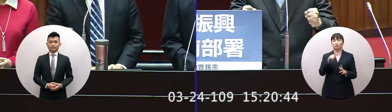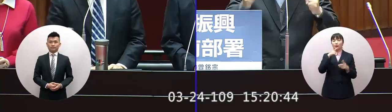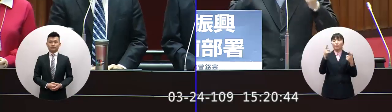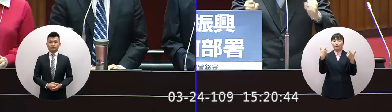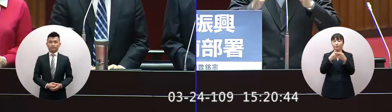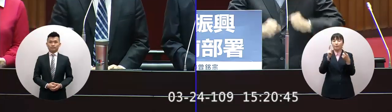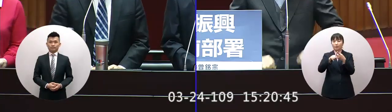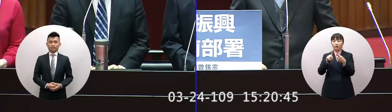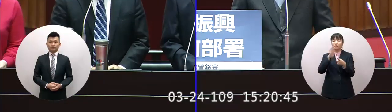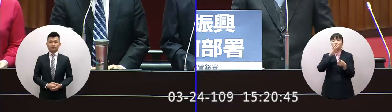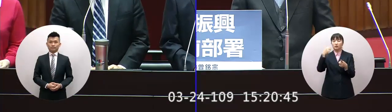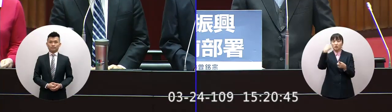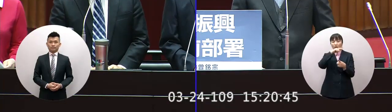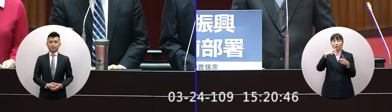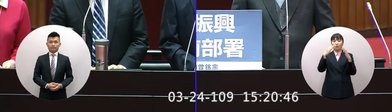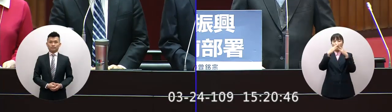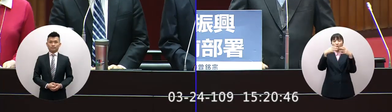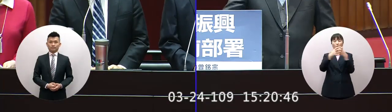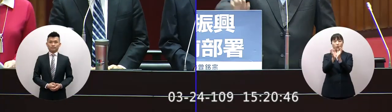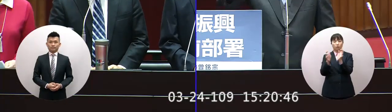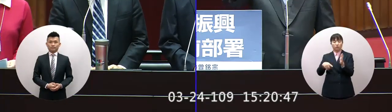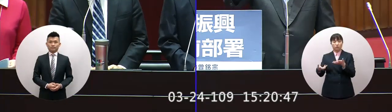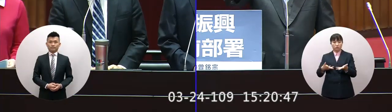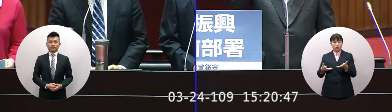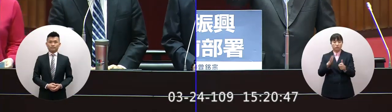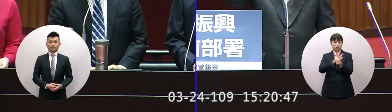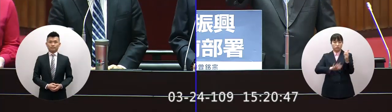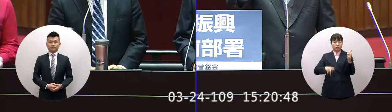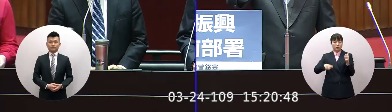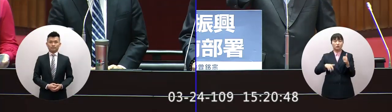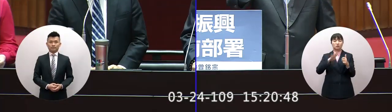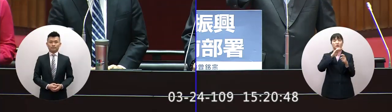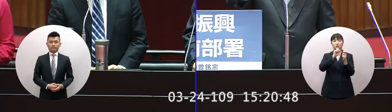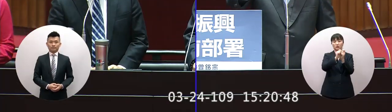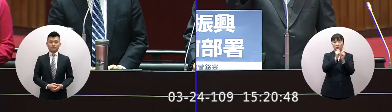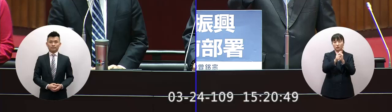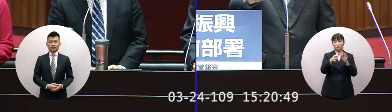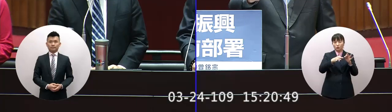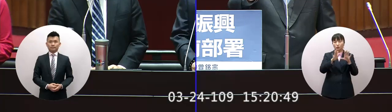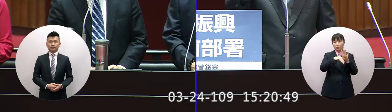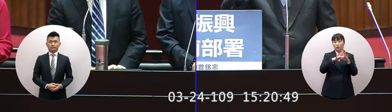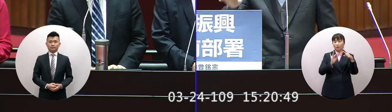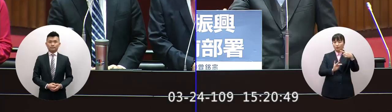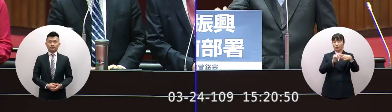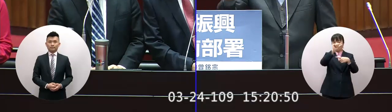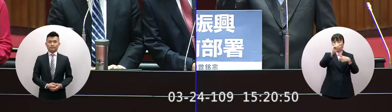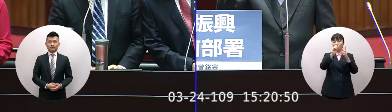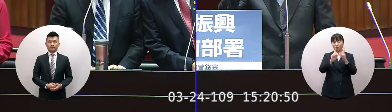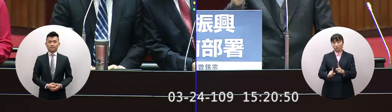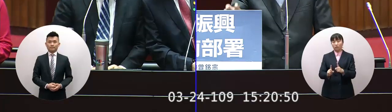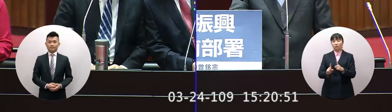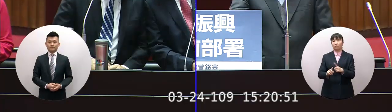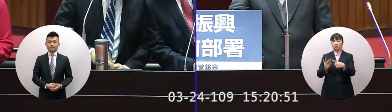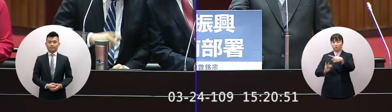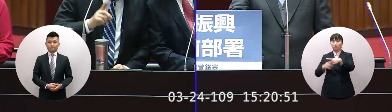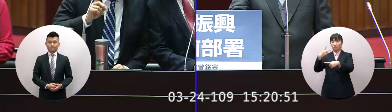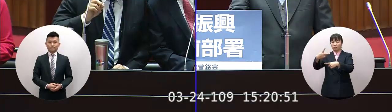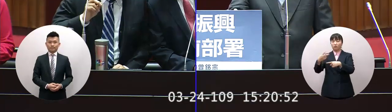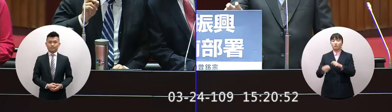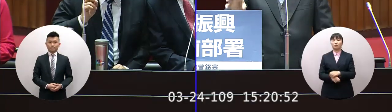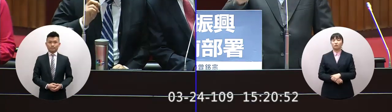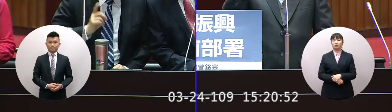了因应本土的金融风暴，把营业税5%降到